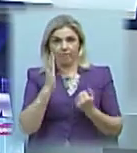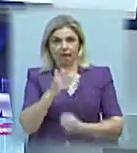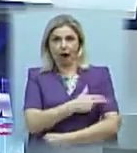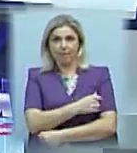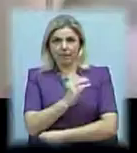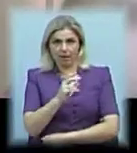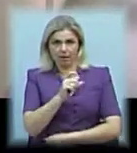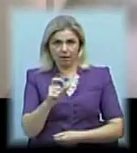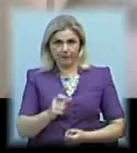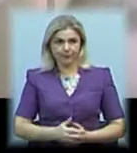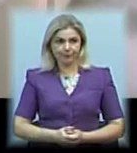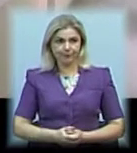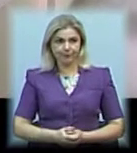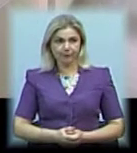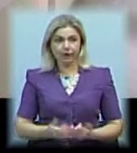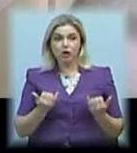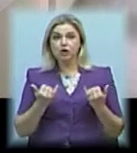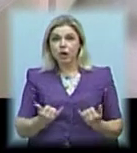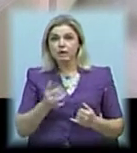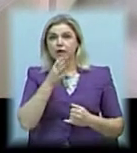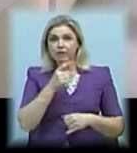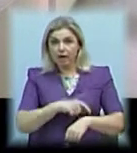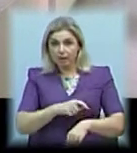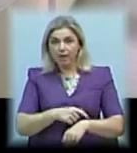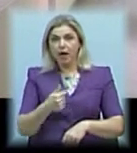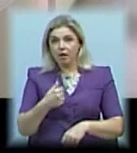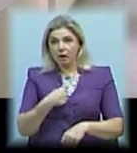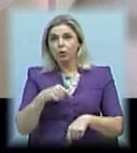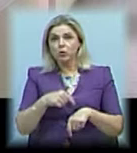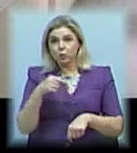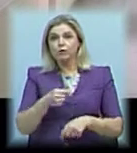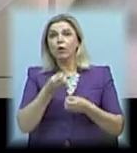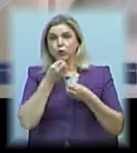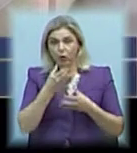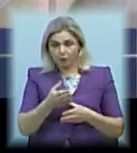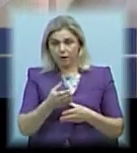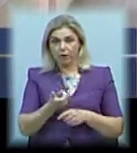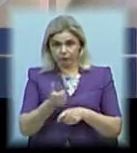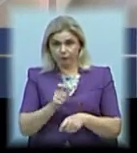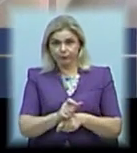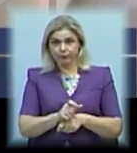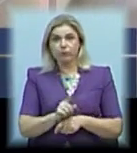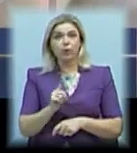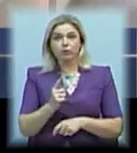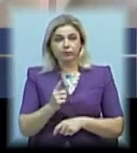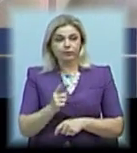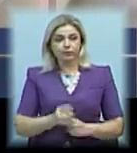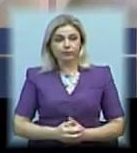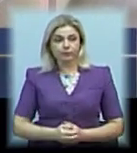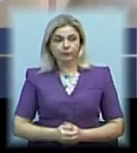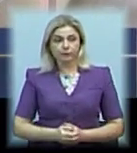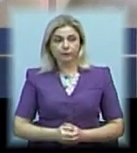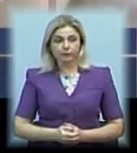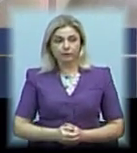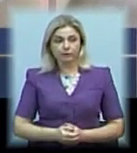аптеках. На даний час я почуваюся дуже добре, так як